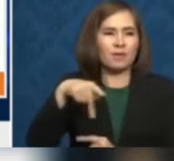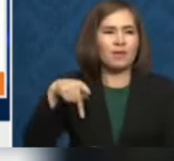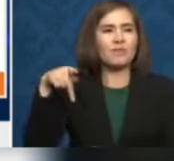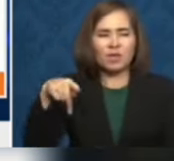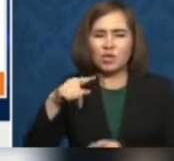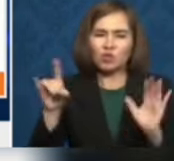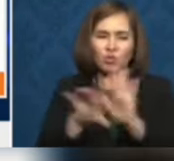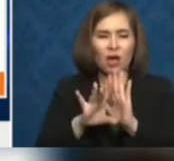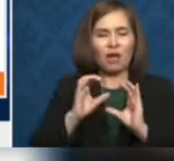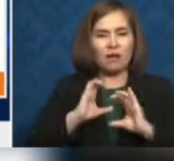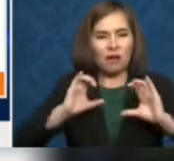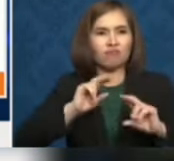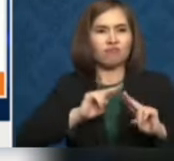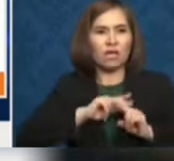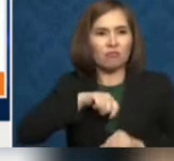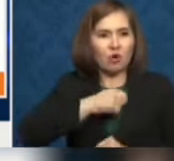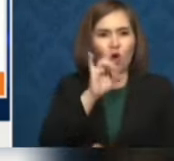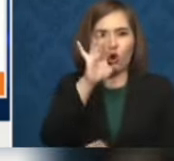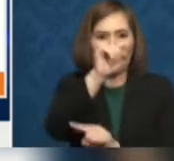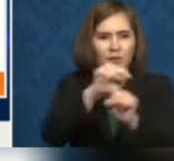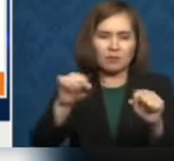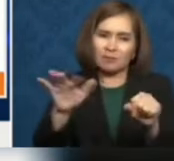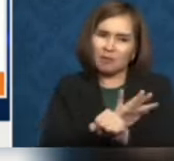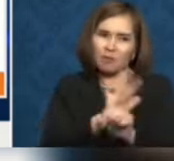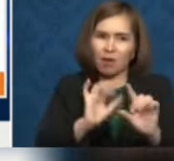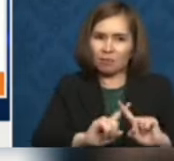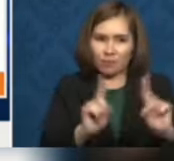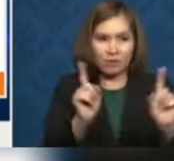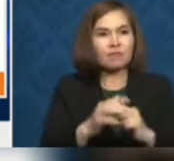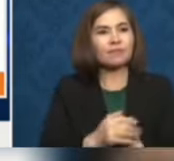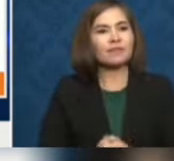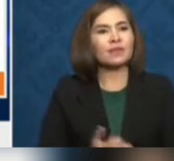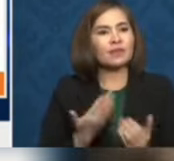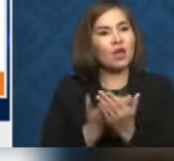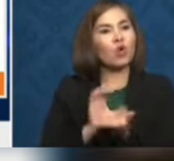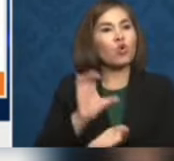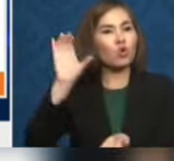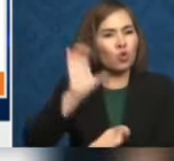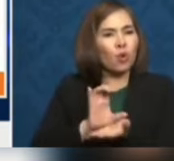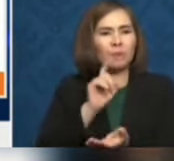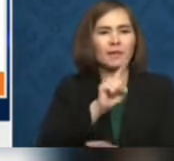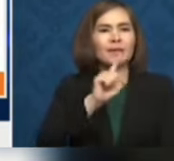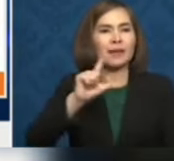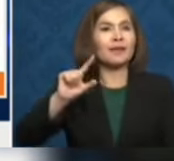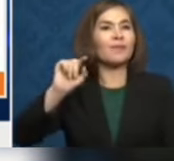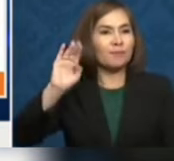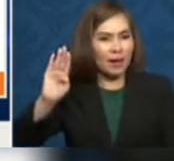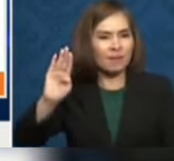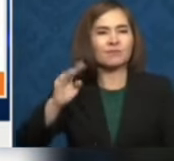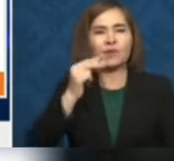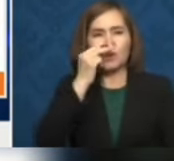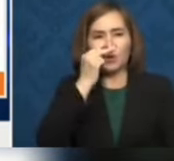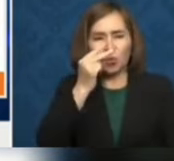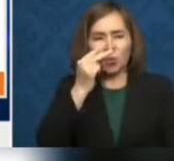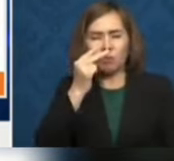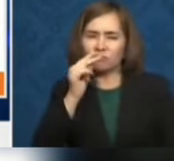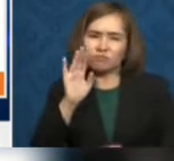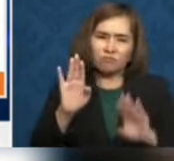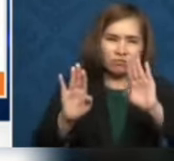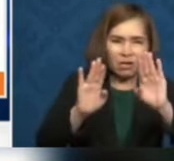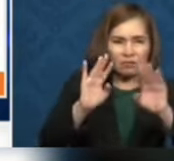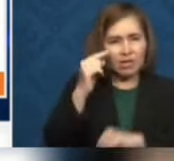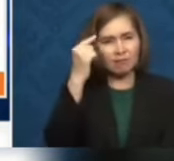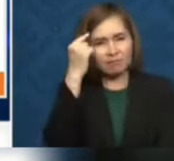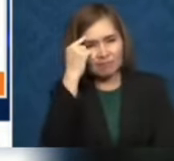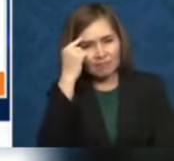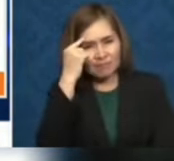100%ในขณะเดียวกันเม็ดเงิน 1ล้านล้านบาทนั้นถ้ามองในทางฝั่งขวาแล้วเอาจิตใจเอาสมอง